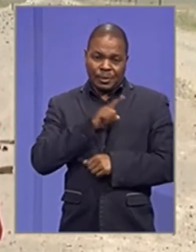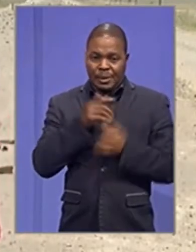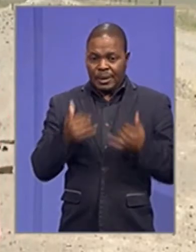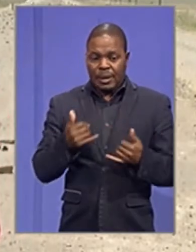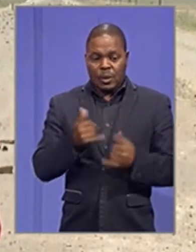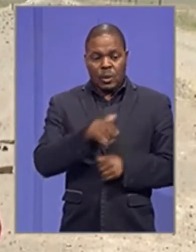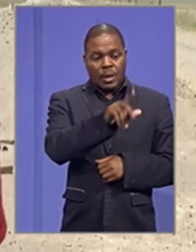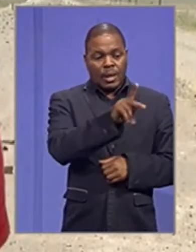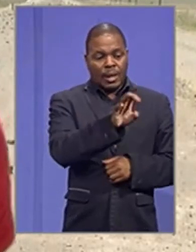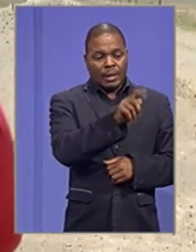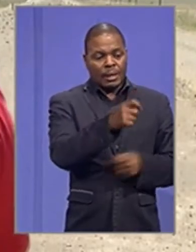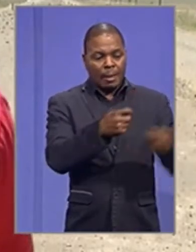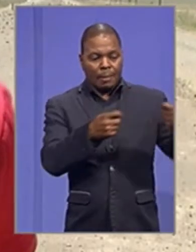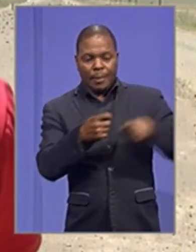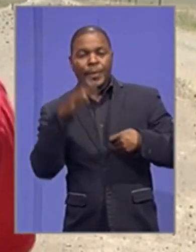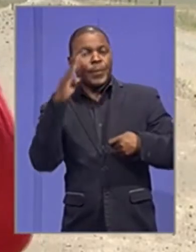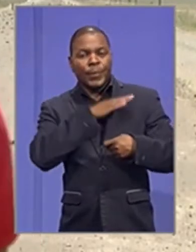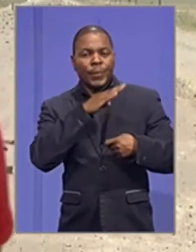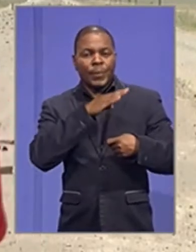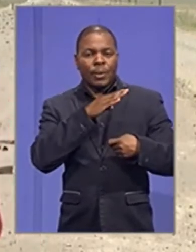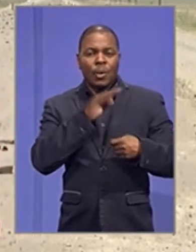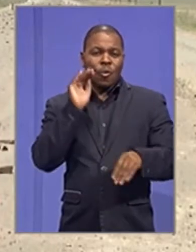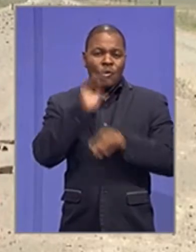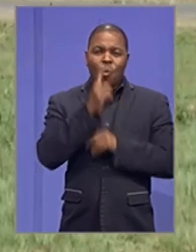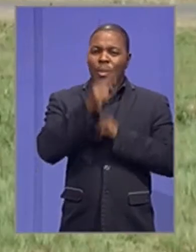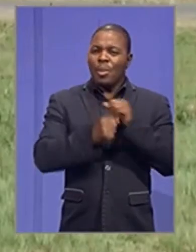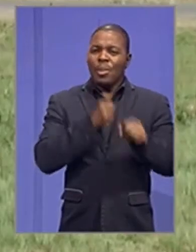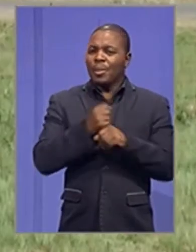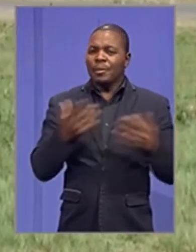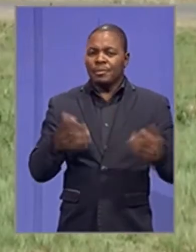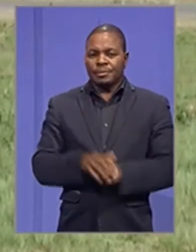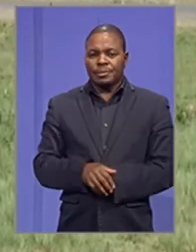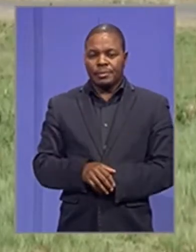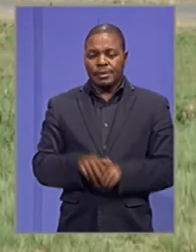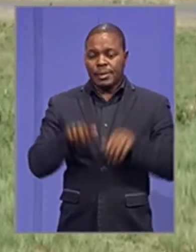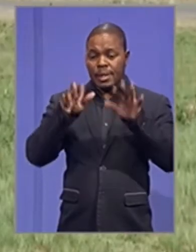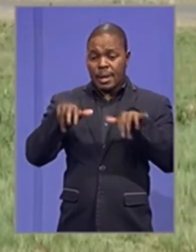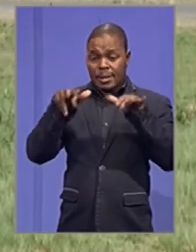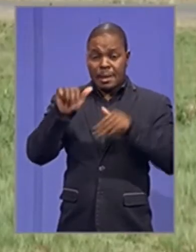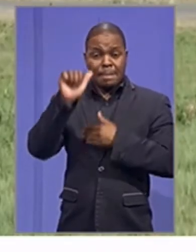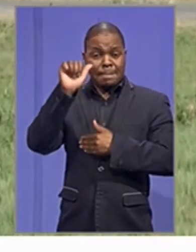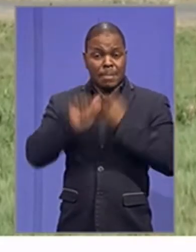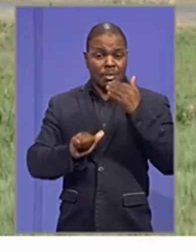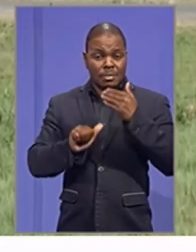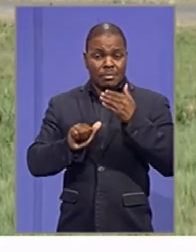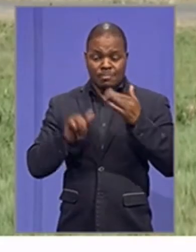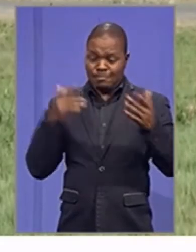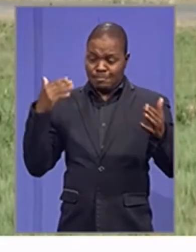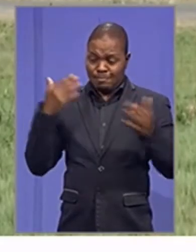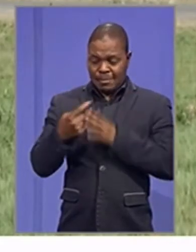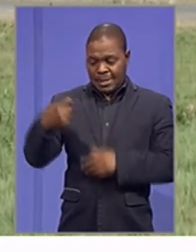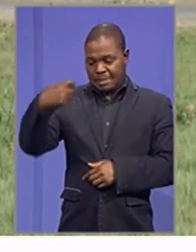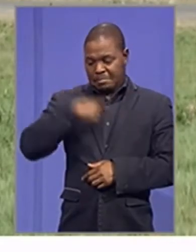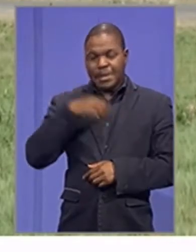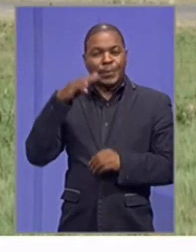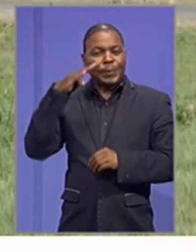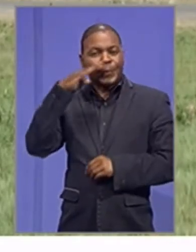Cat Civils yang kolota and then kolota for more than a year. Ke na le 18 months ke so patalo tšhelete ya